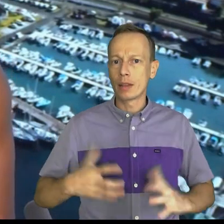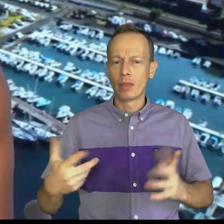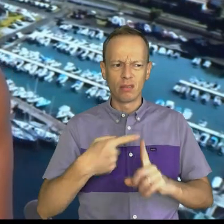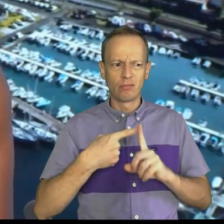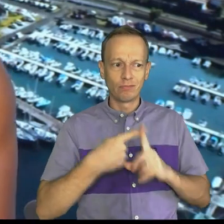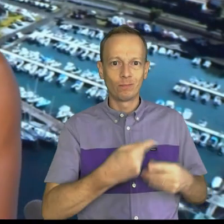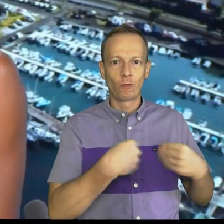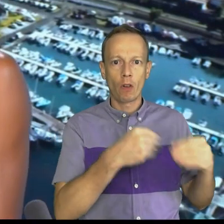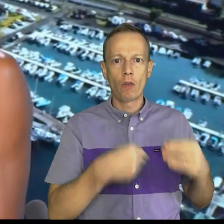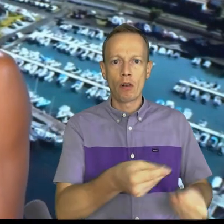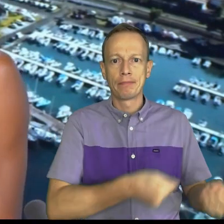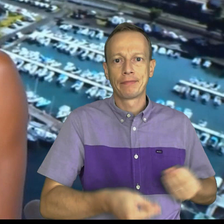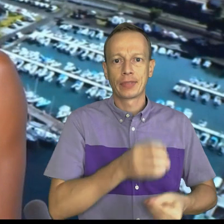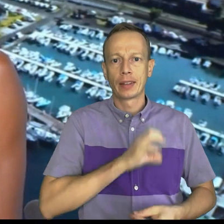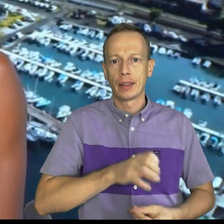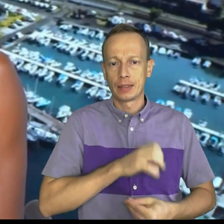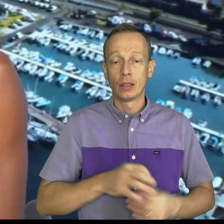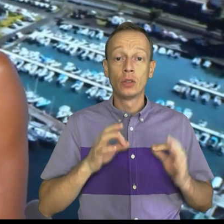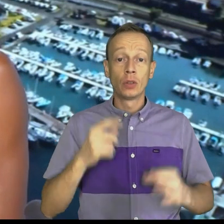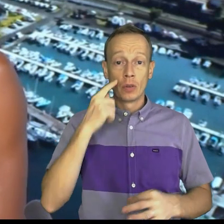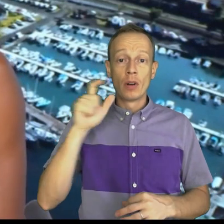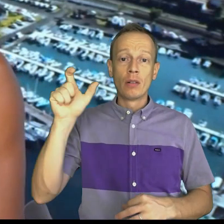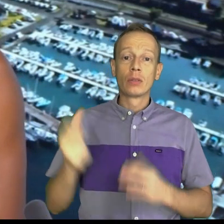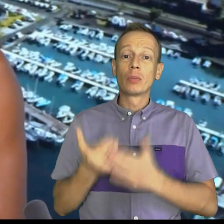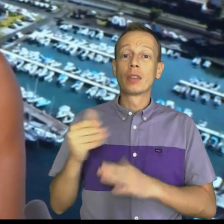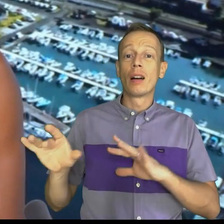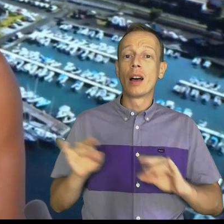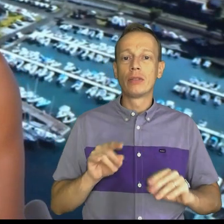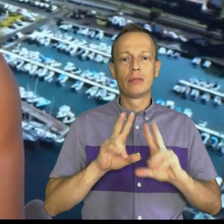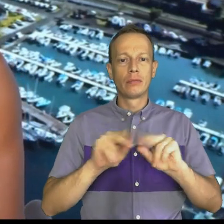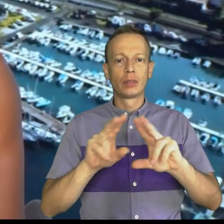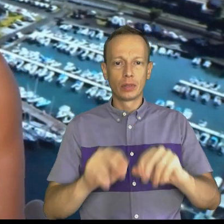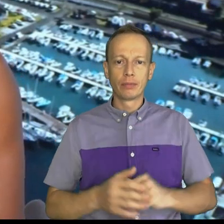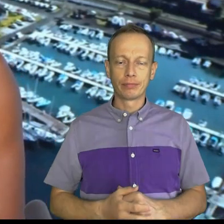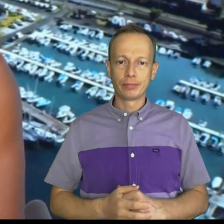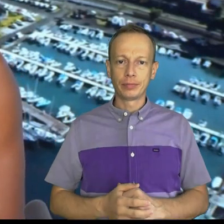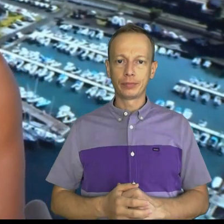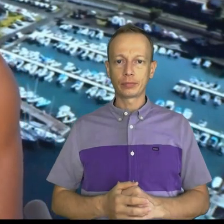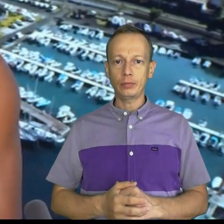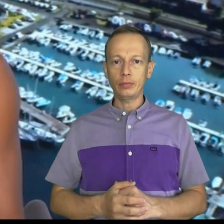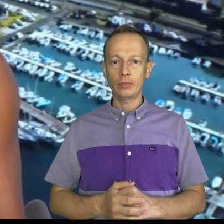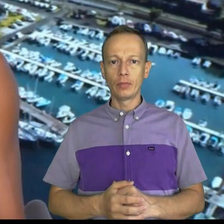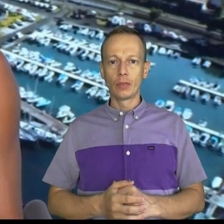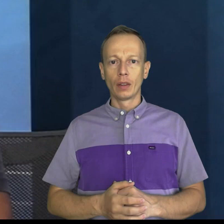plus vulnérables sont les cibles des dealers. On écoute Chiti Meneçon dans le cadre de l'invité café de ce matin.